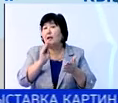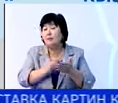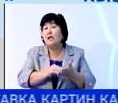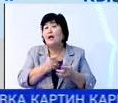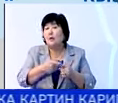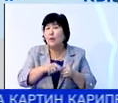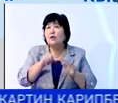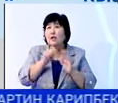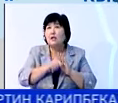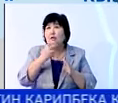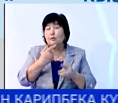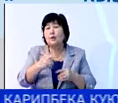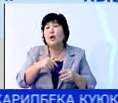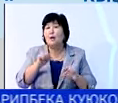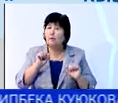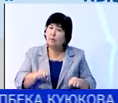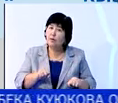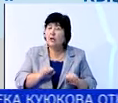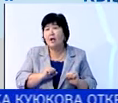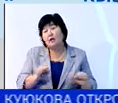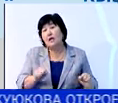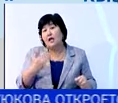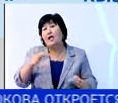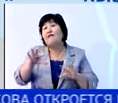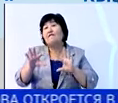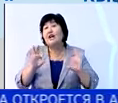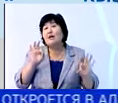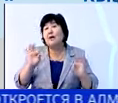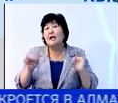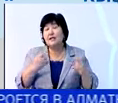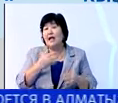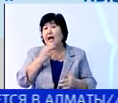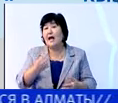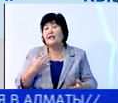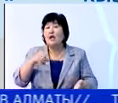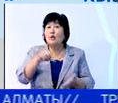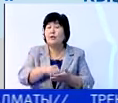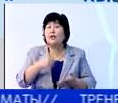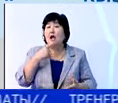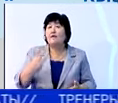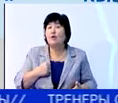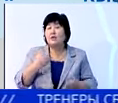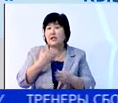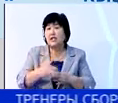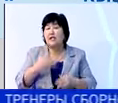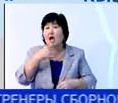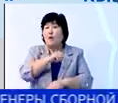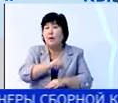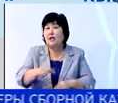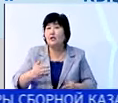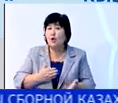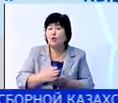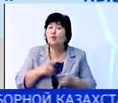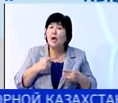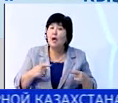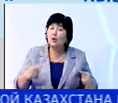вот смотрим их годность кого, и выбираем их, отбирая заранее представителей воинских частей, вот, пограничной службы,